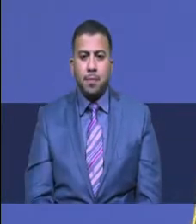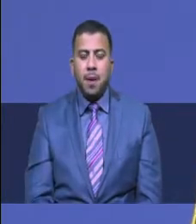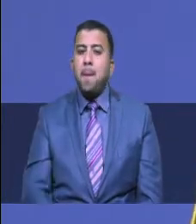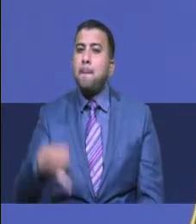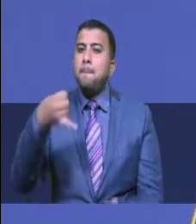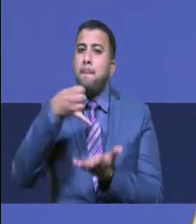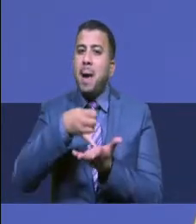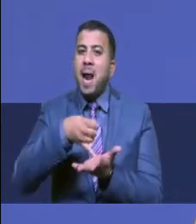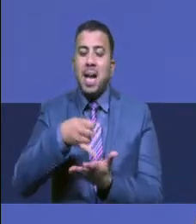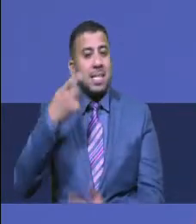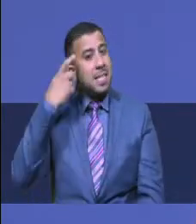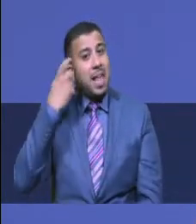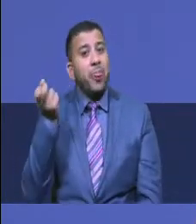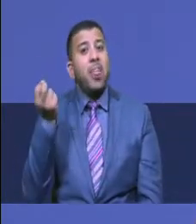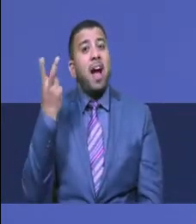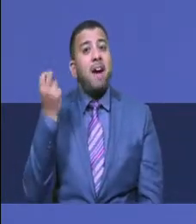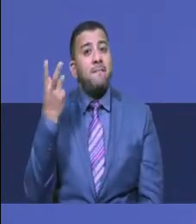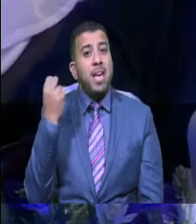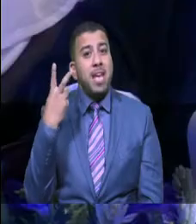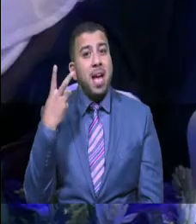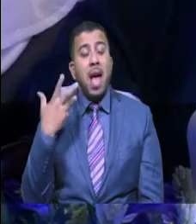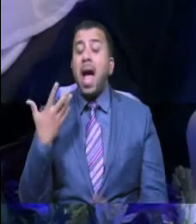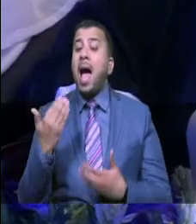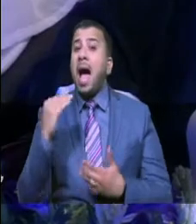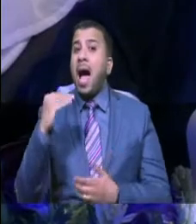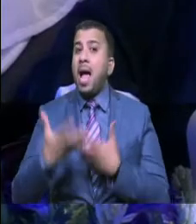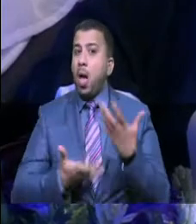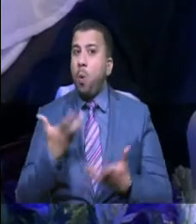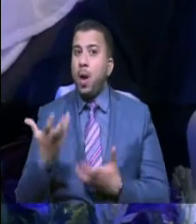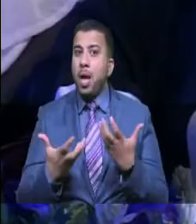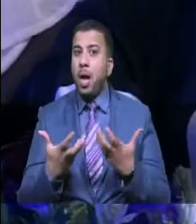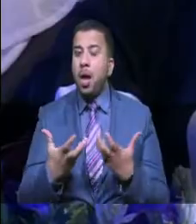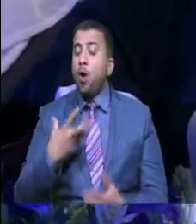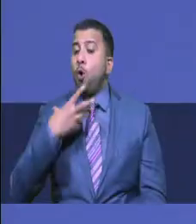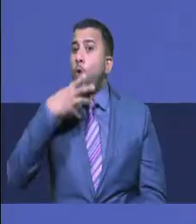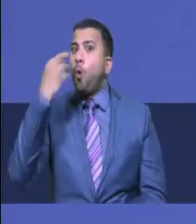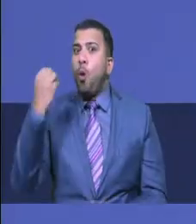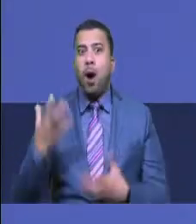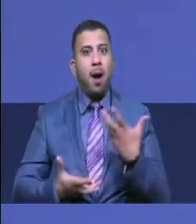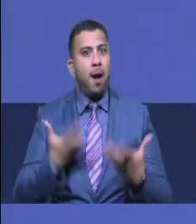مراكز ثقافية، حيوية، روحية،